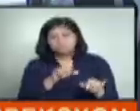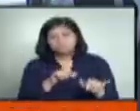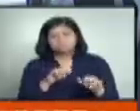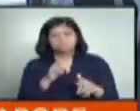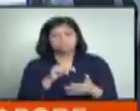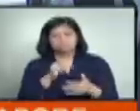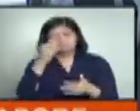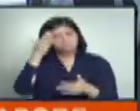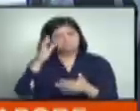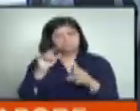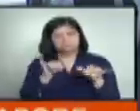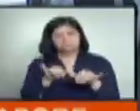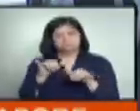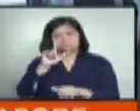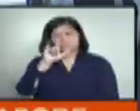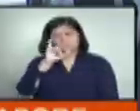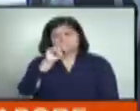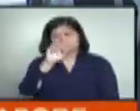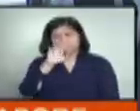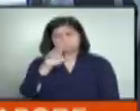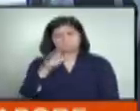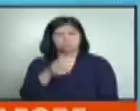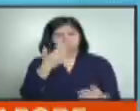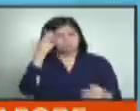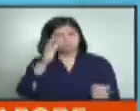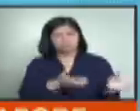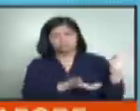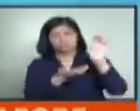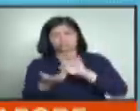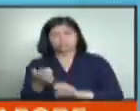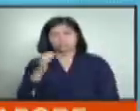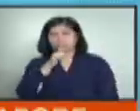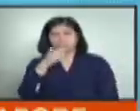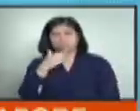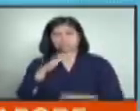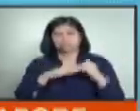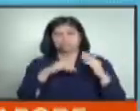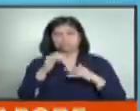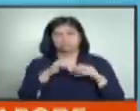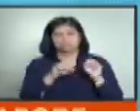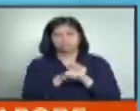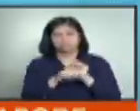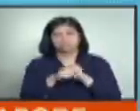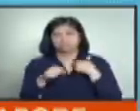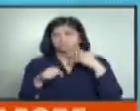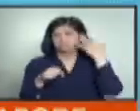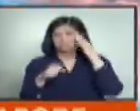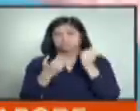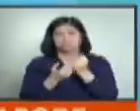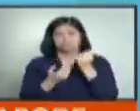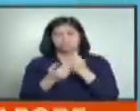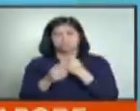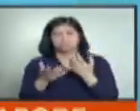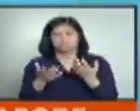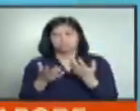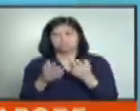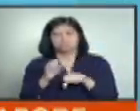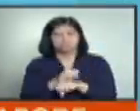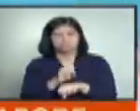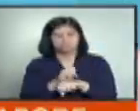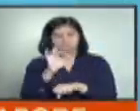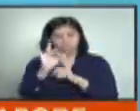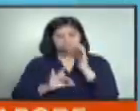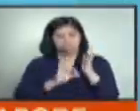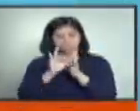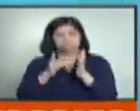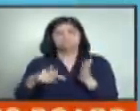linear, wala kami alam sa mga linear na yan, wala kami alam sa mga buhos na yan. Hindi naman ho kami sa construction. Ano po? Yung sa amin, simple lang. Trabaho ako ng 8